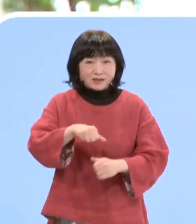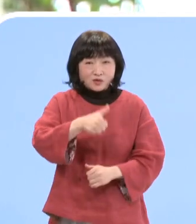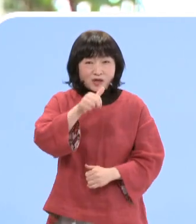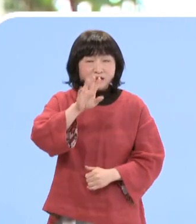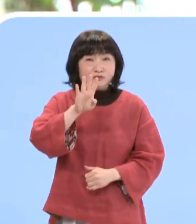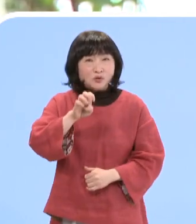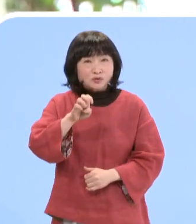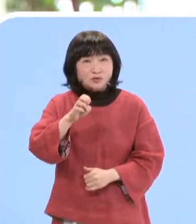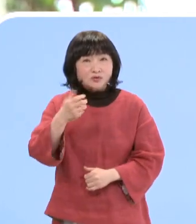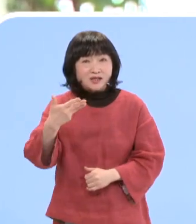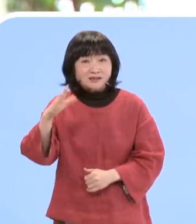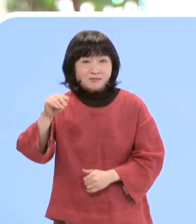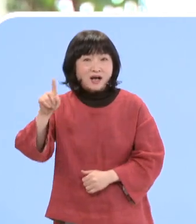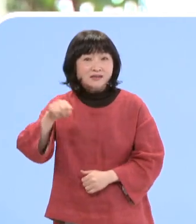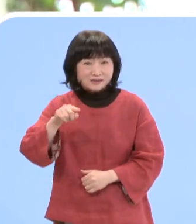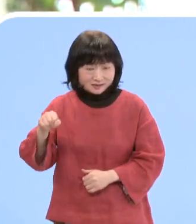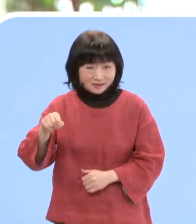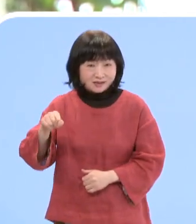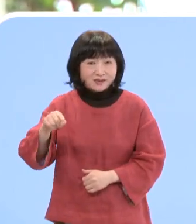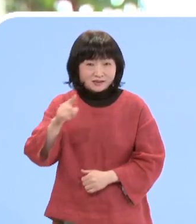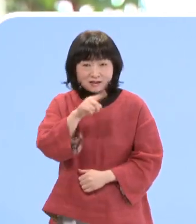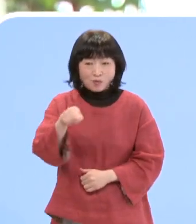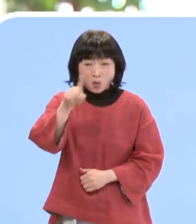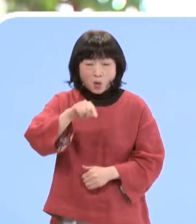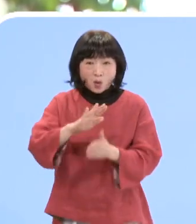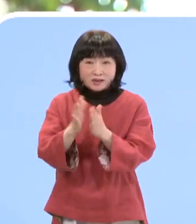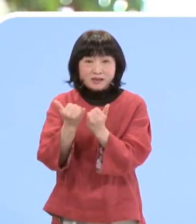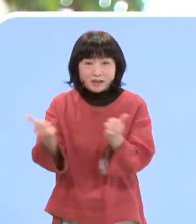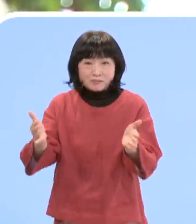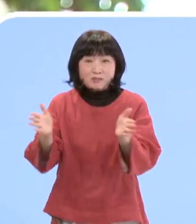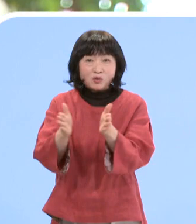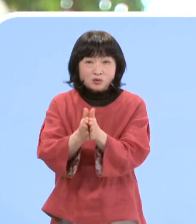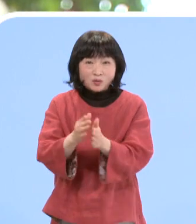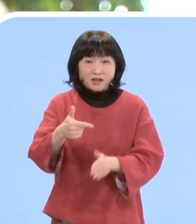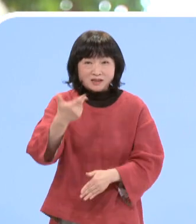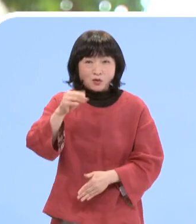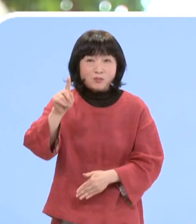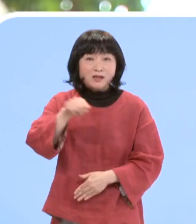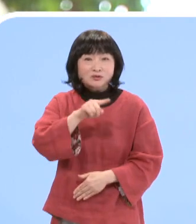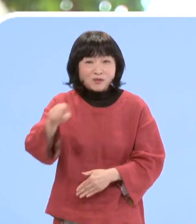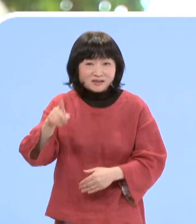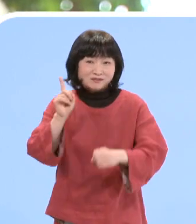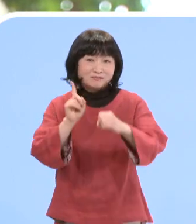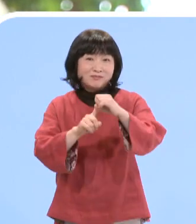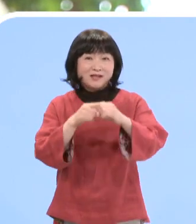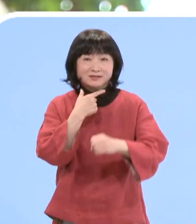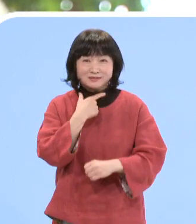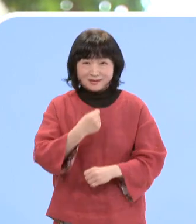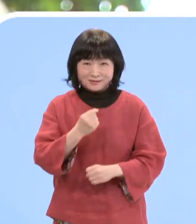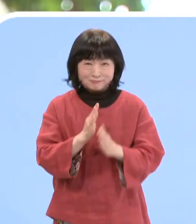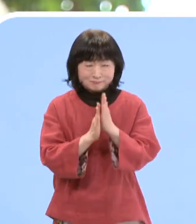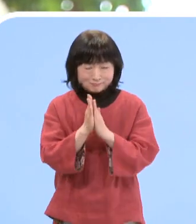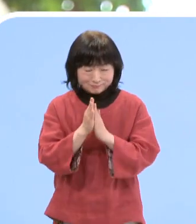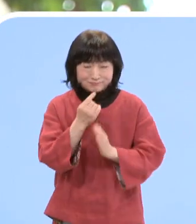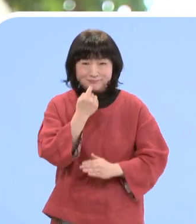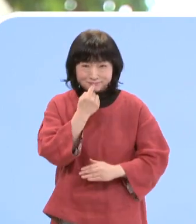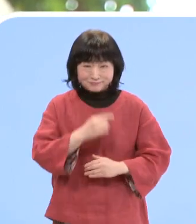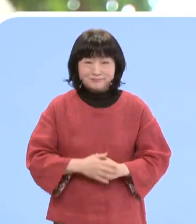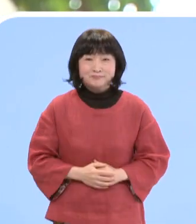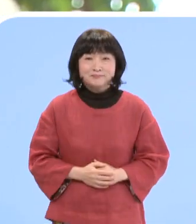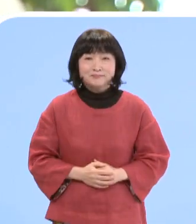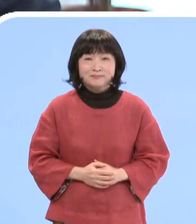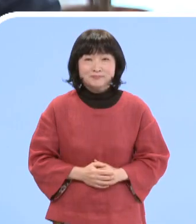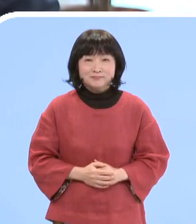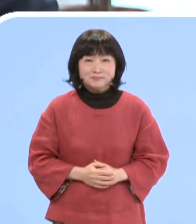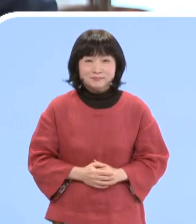はい、早くこのいい県民も加えて600万人になってほしいな、はい、こういうふうに願ってるんです、 ね、素敵ですね。そうな